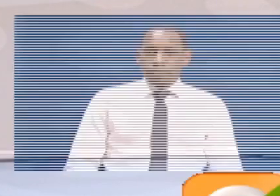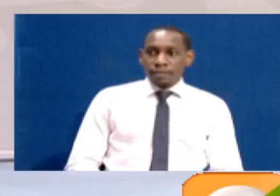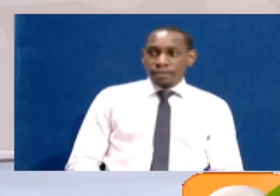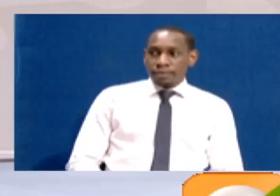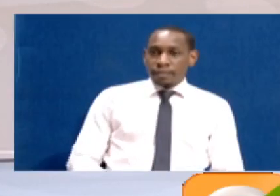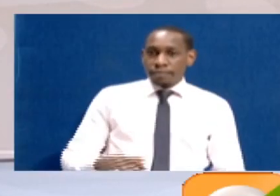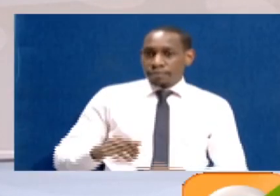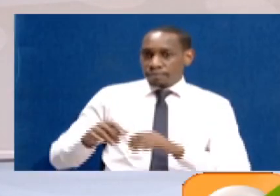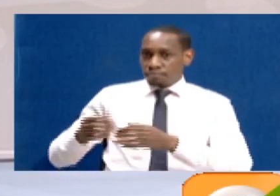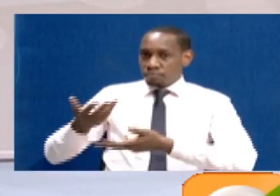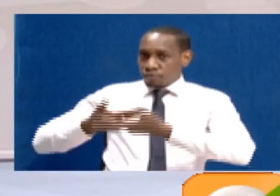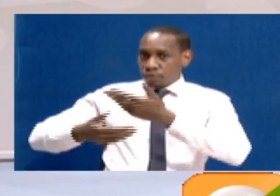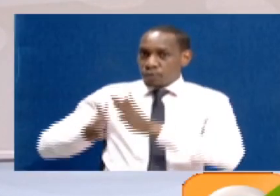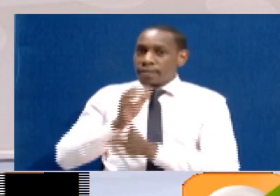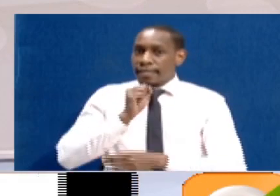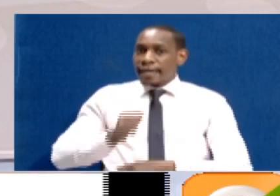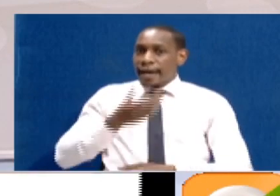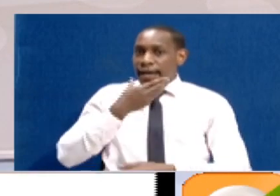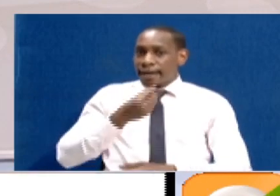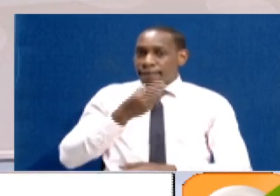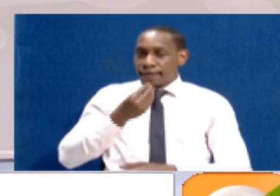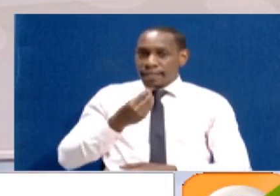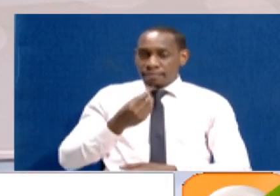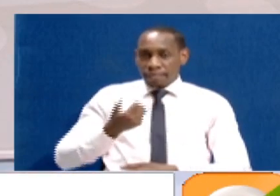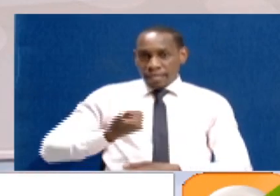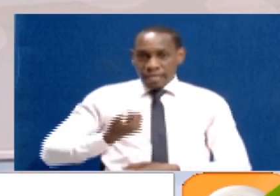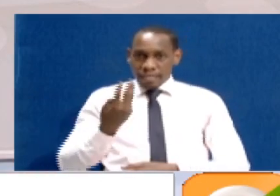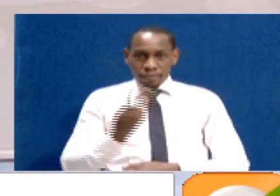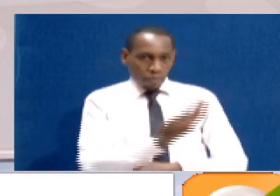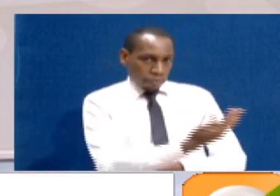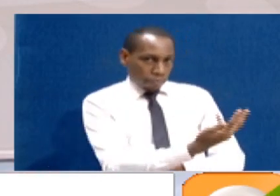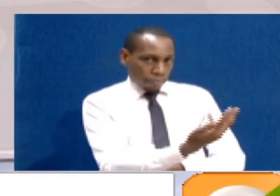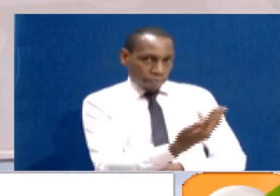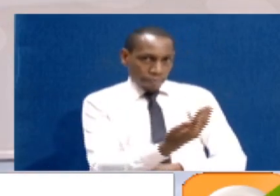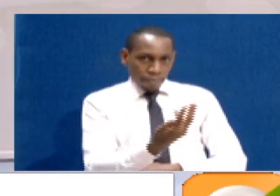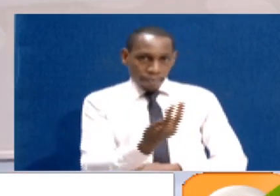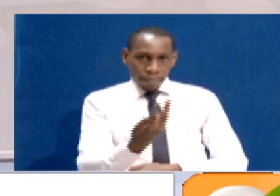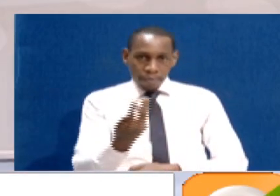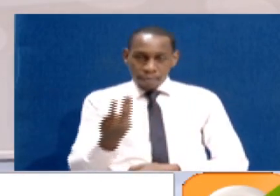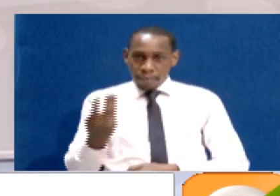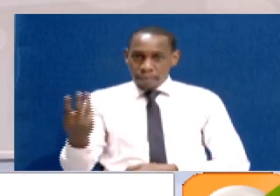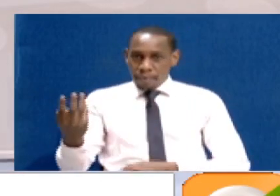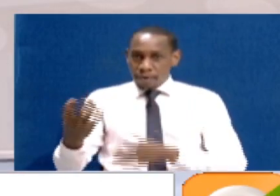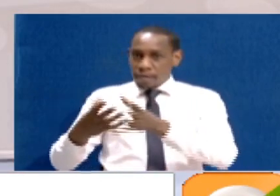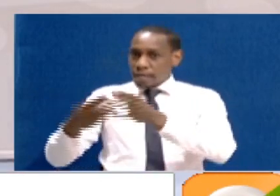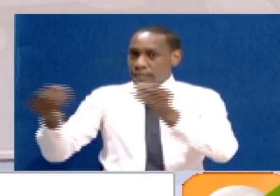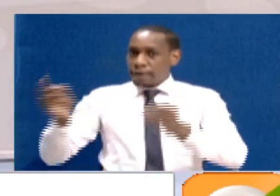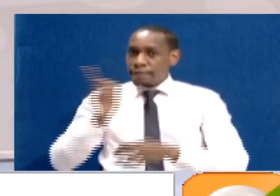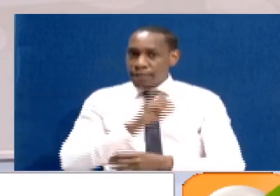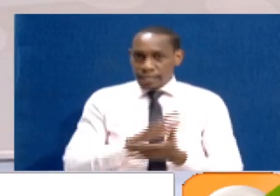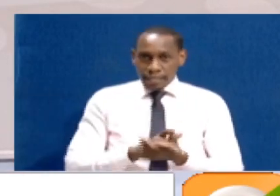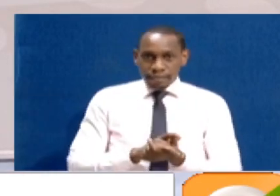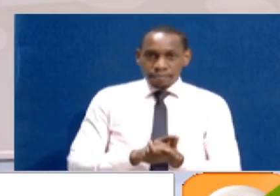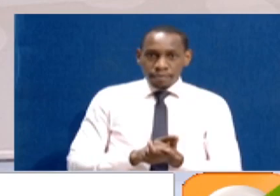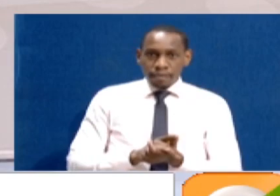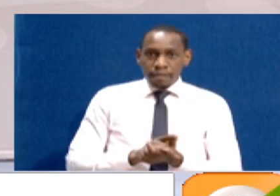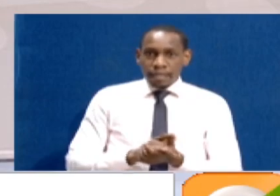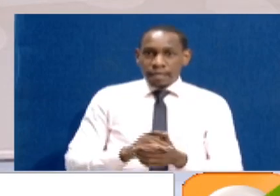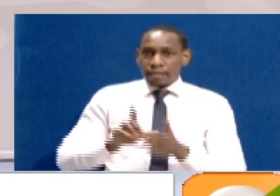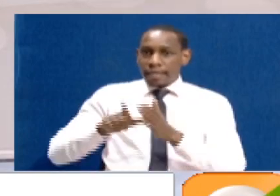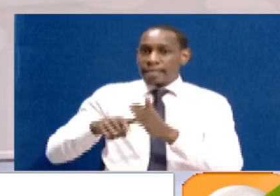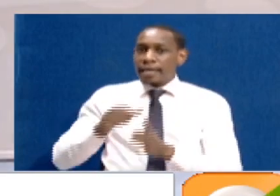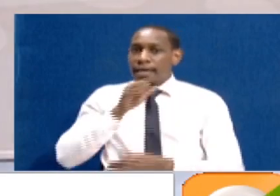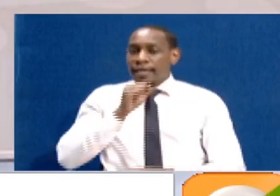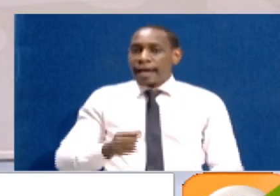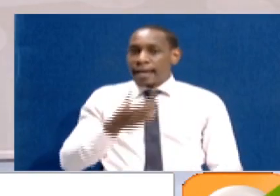moja tumekaa na babu yangu kibarazani, wakapita mabanati kama wanne watano hivi, wakatokomea na 50 zao. Basi mara huko nyuma